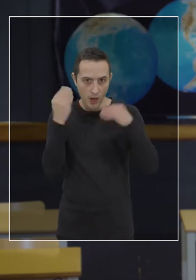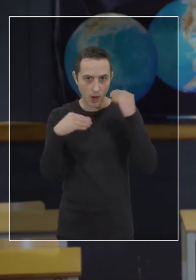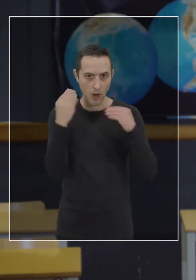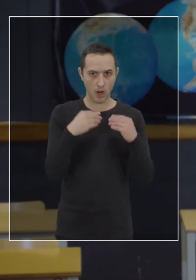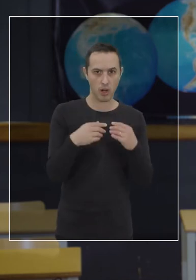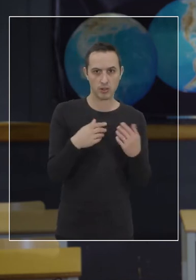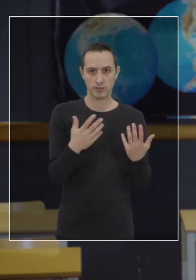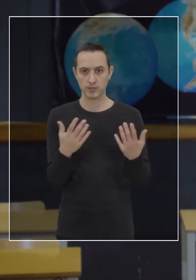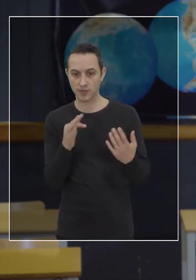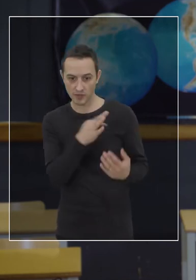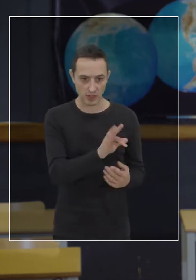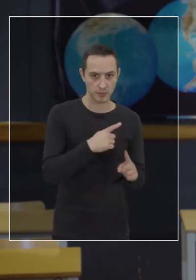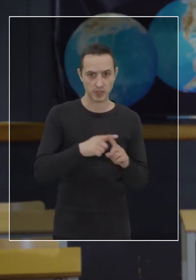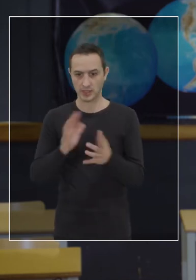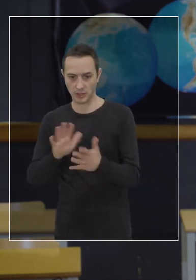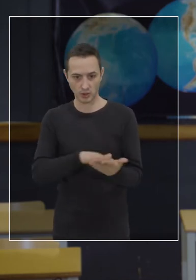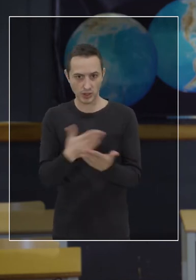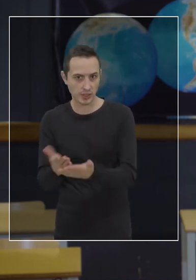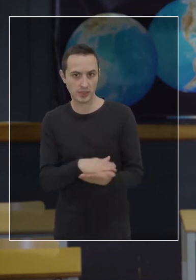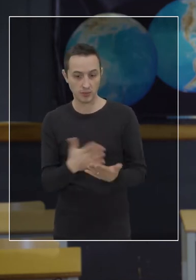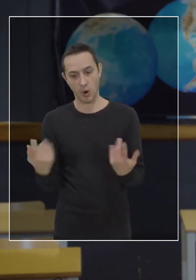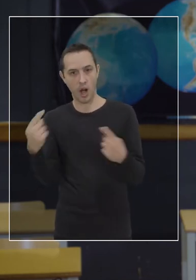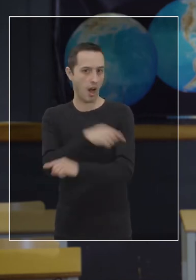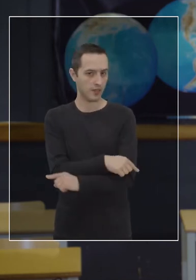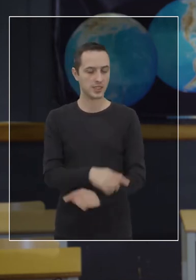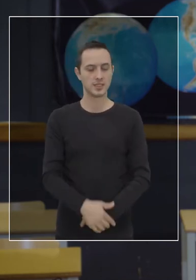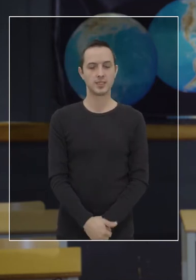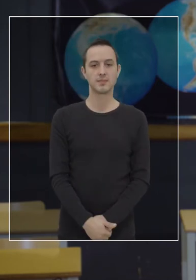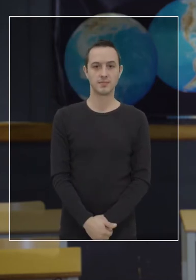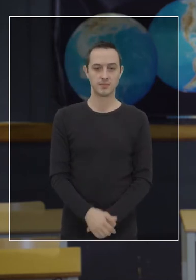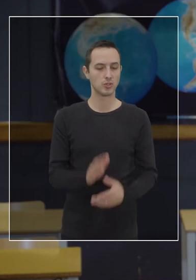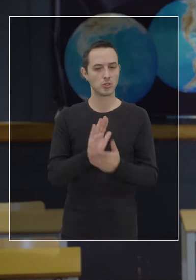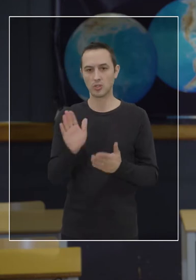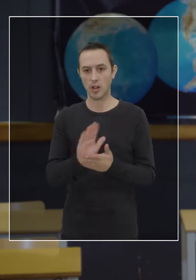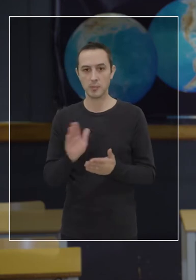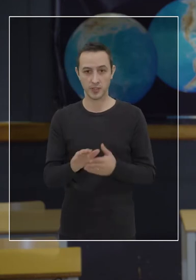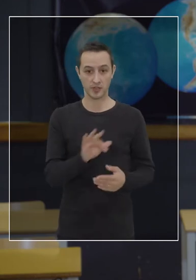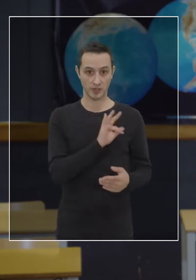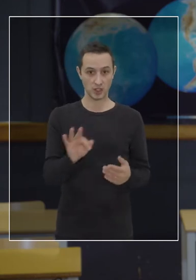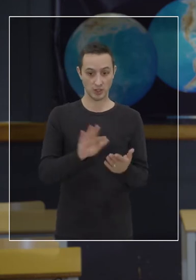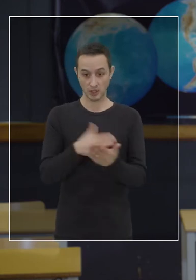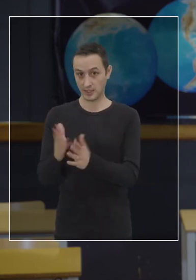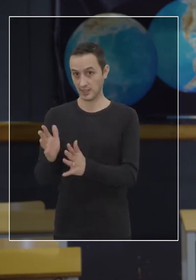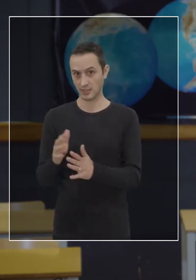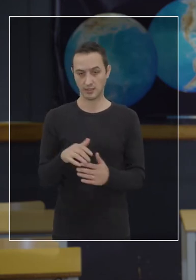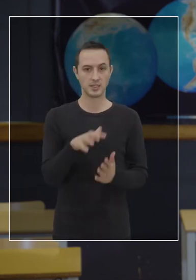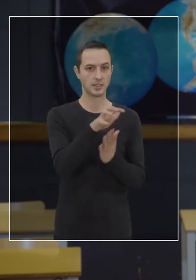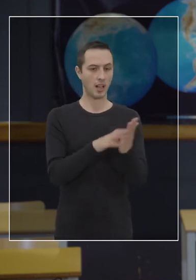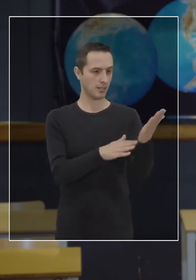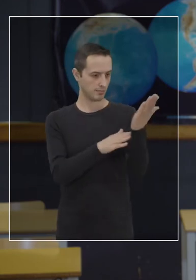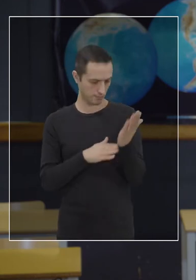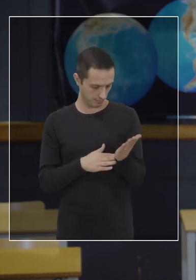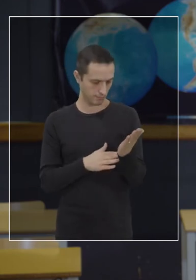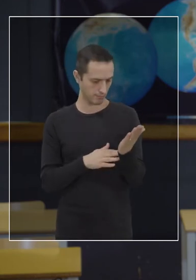apprend de traduire du français en langue des signes ou inversement. Donc, par exemple, pour le français en langue des signes,